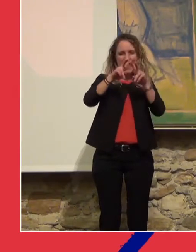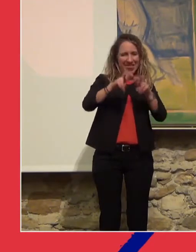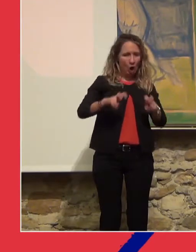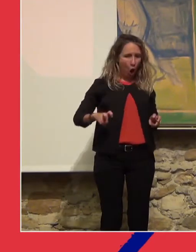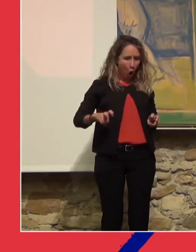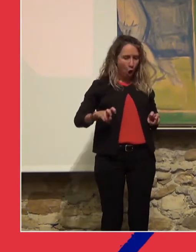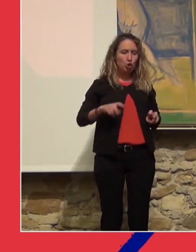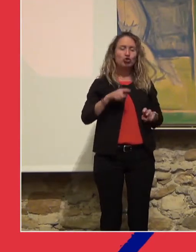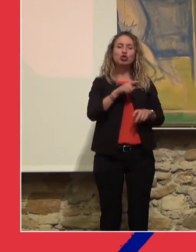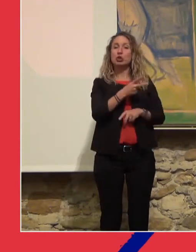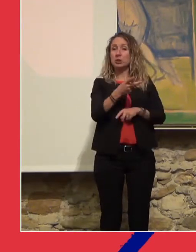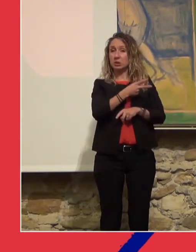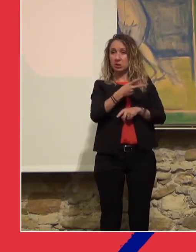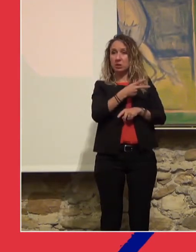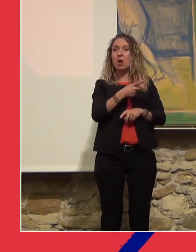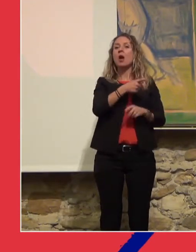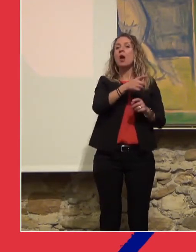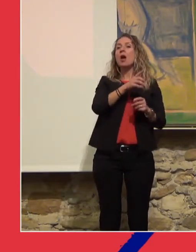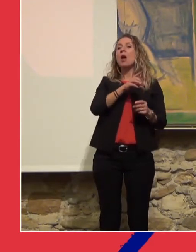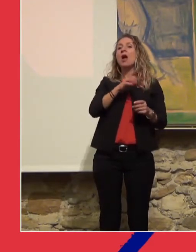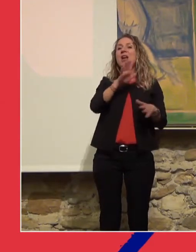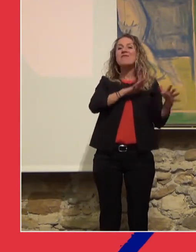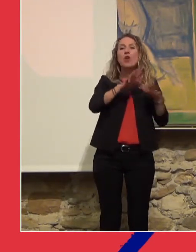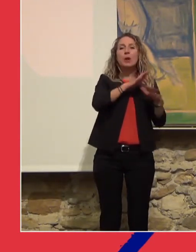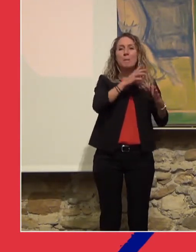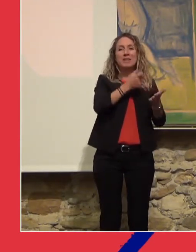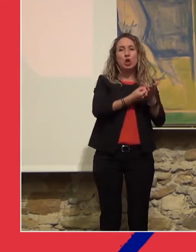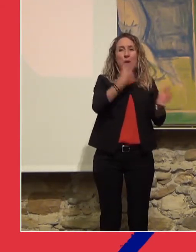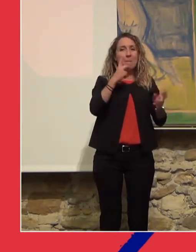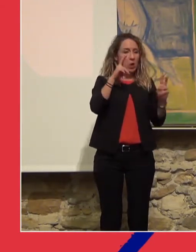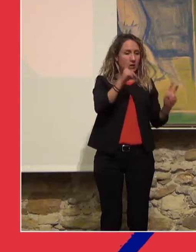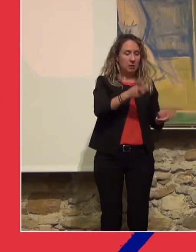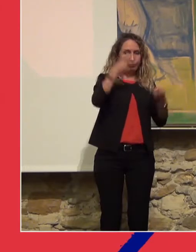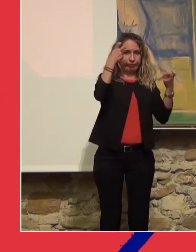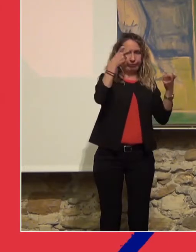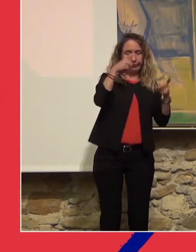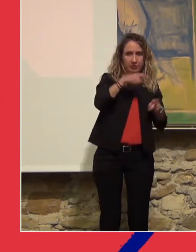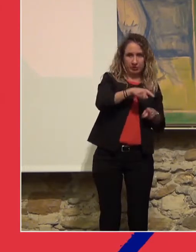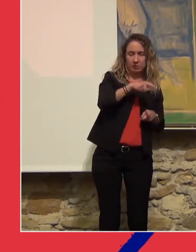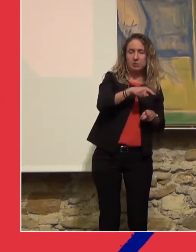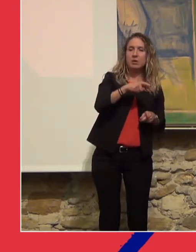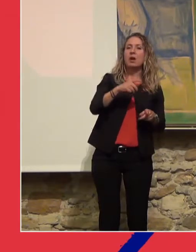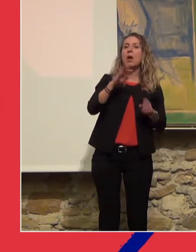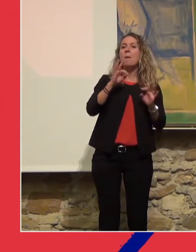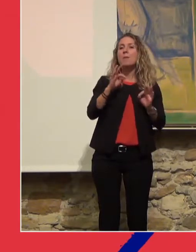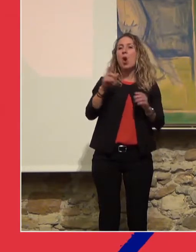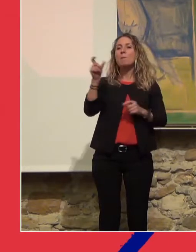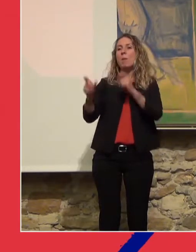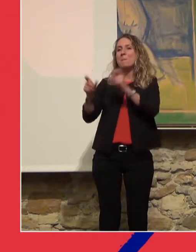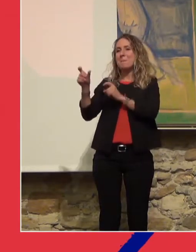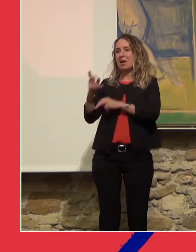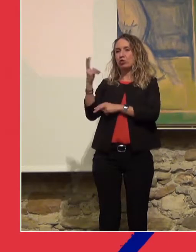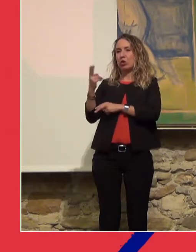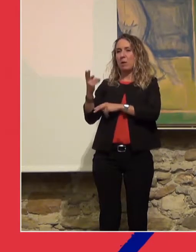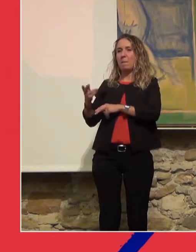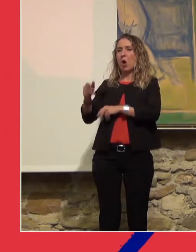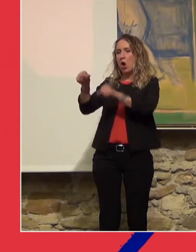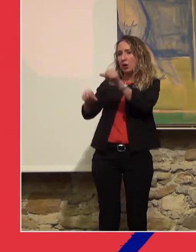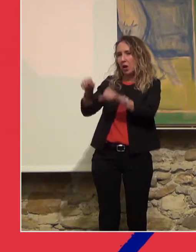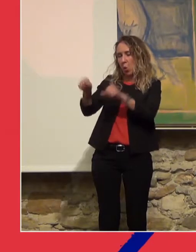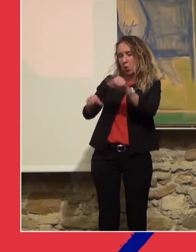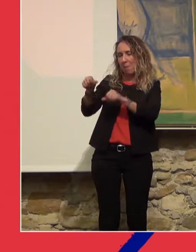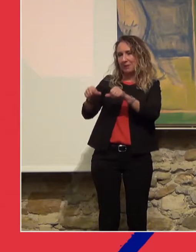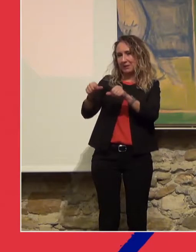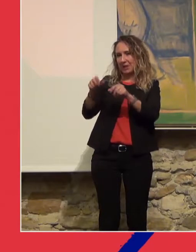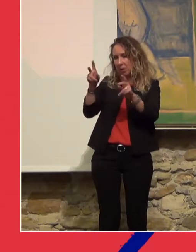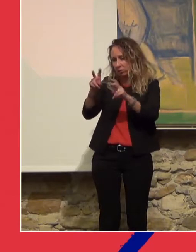esami autoptici che allora erano stati perfino vietati dalle autorità sanitarie. Posso assicurarvi che i